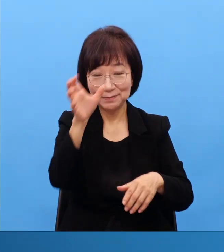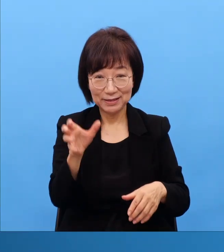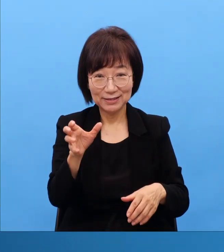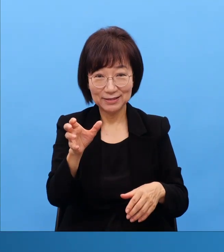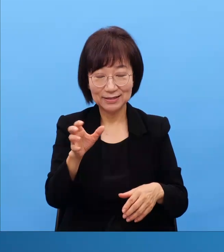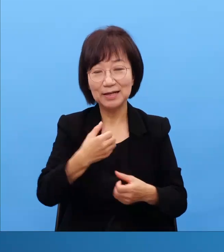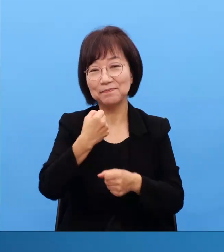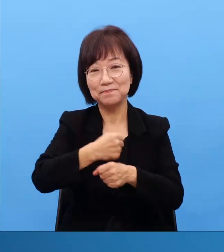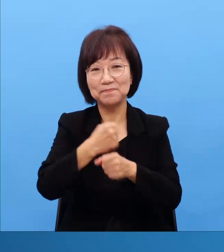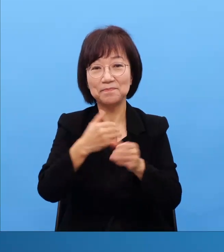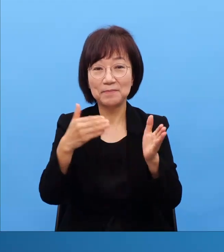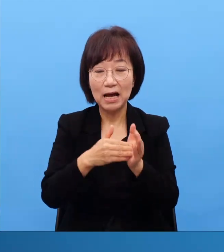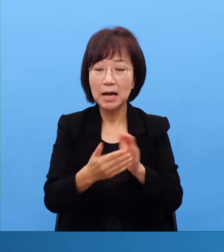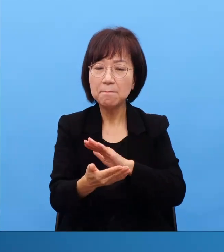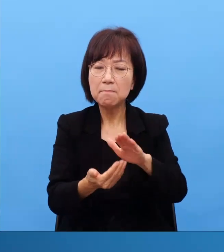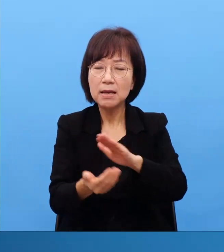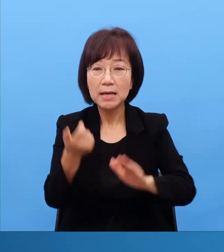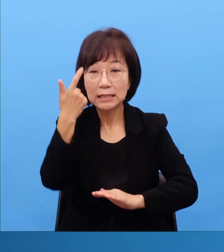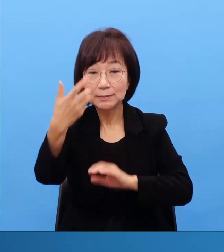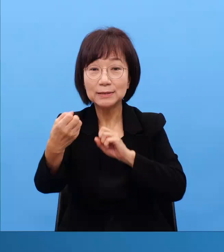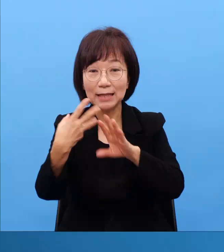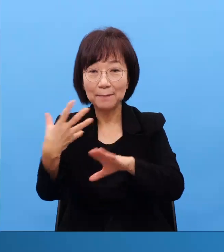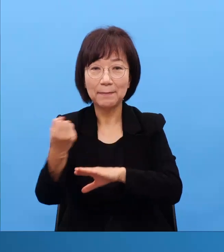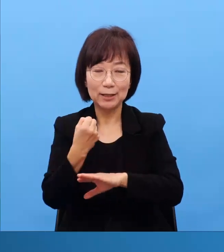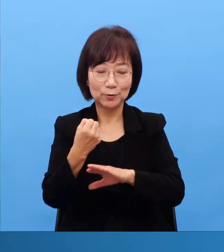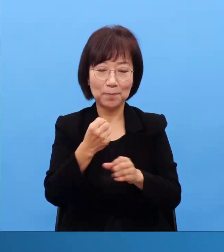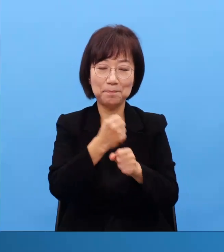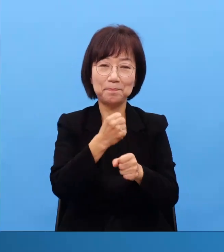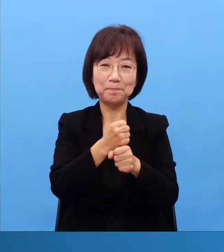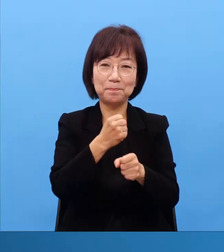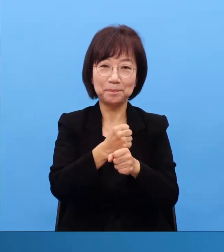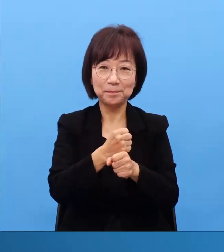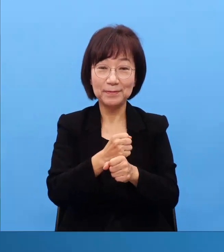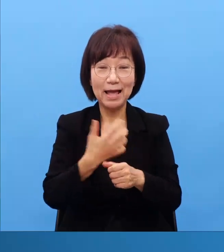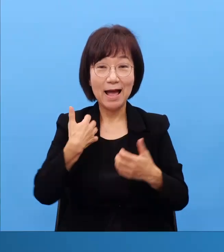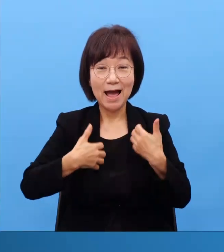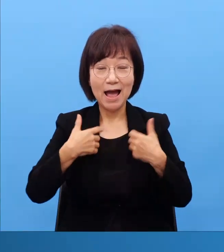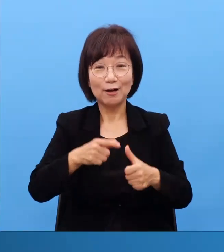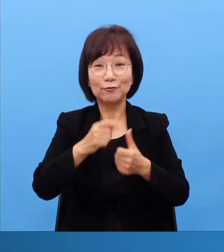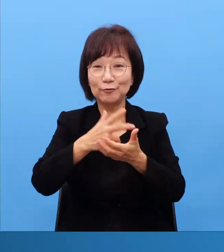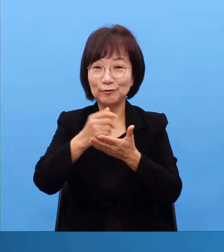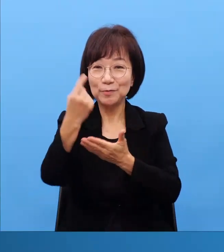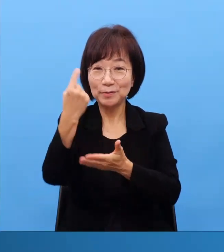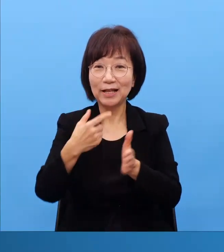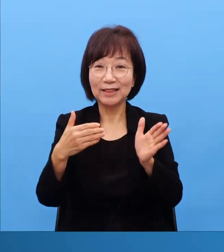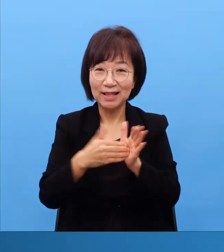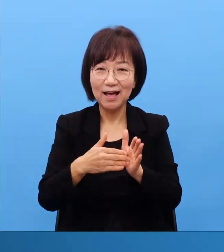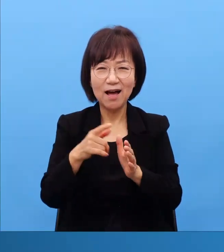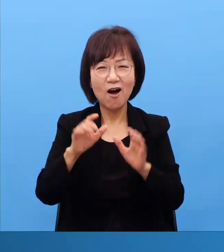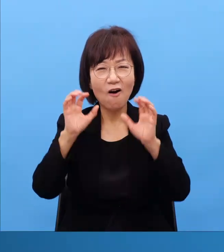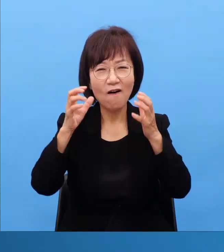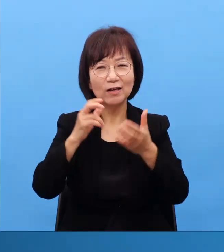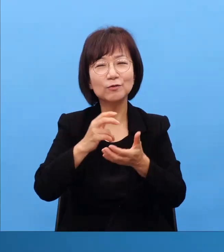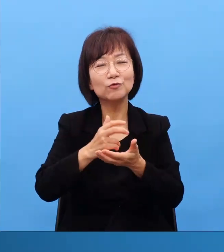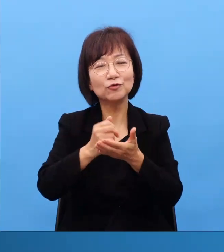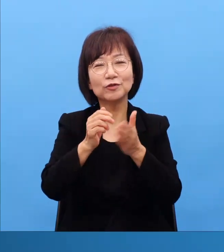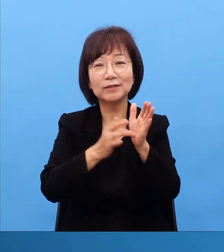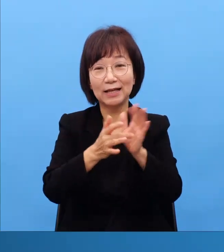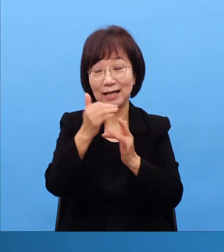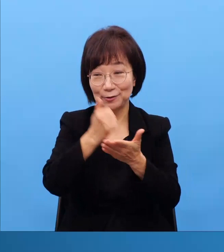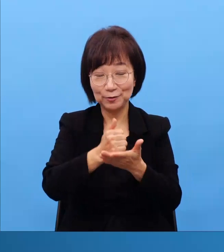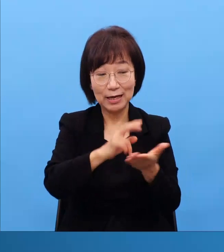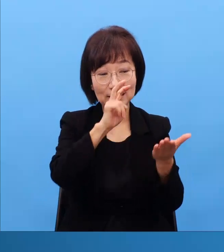사전 설문조사를 통해 기획된 이번 앨범은 기쁘다 구주 오셨네, 그 어린 주 예수 등